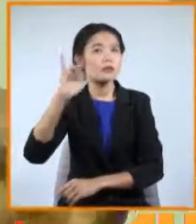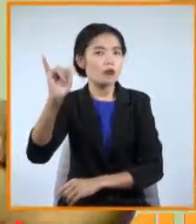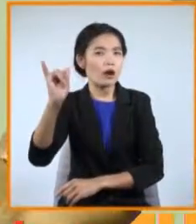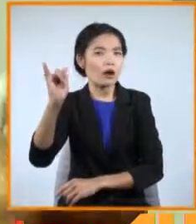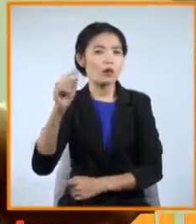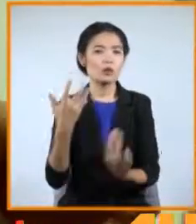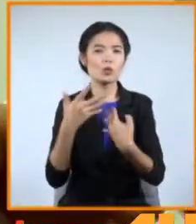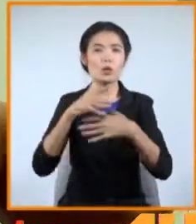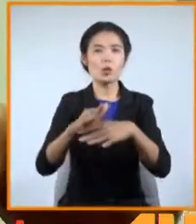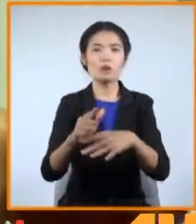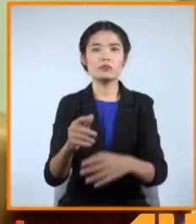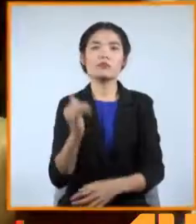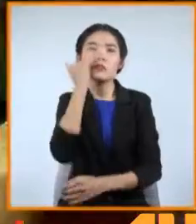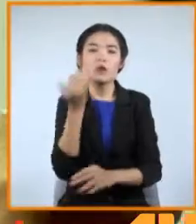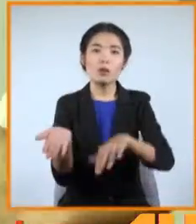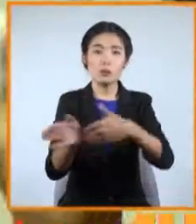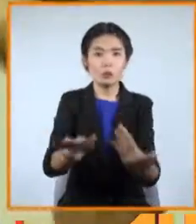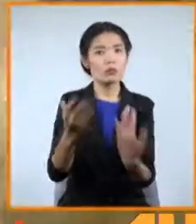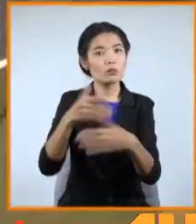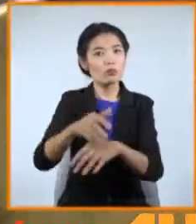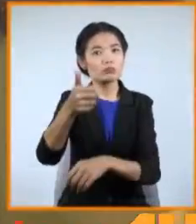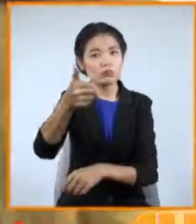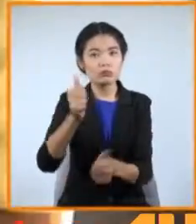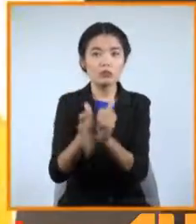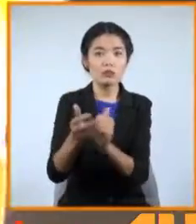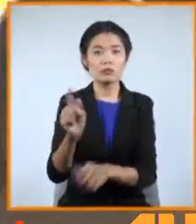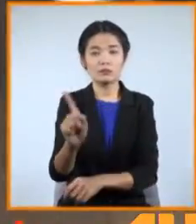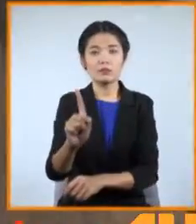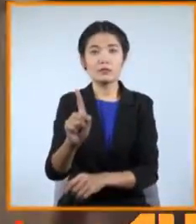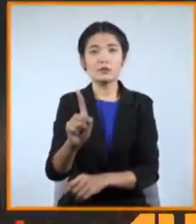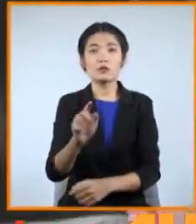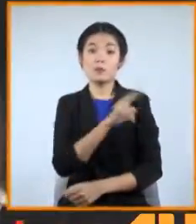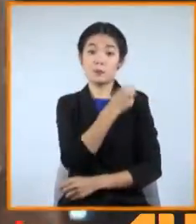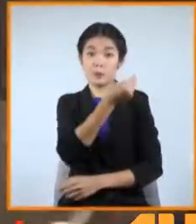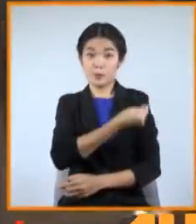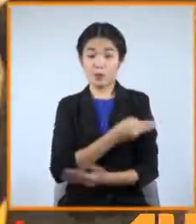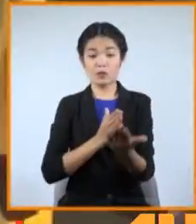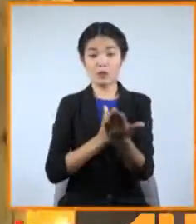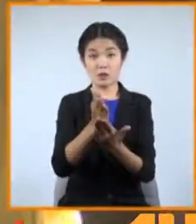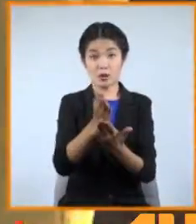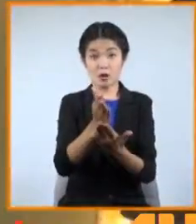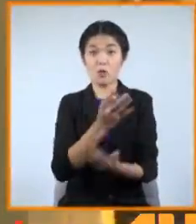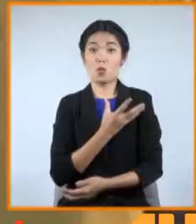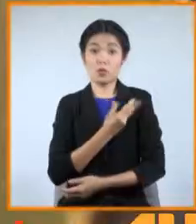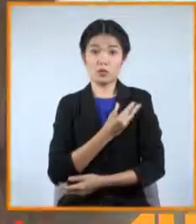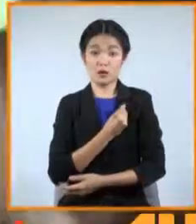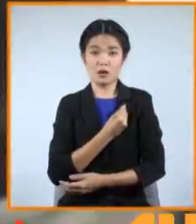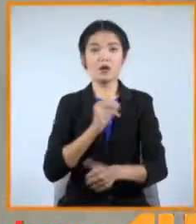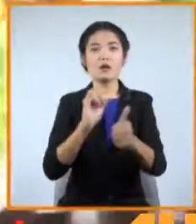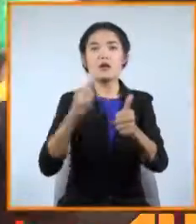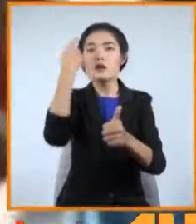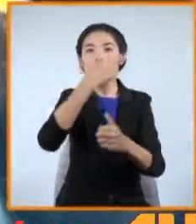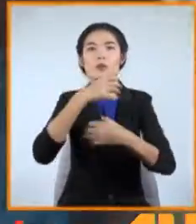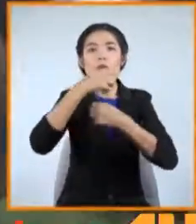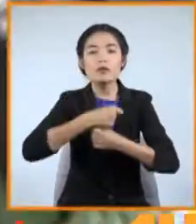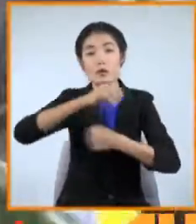ทันร่วมงานศพของคุณยายสุบินหรือไม่ค่ะ ส่วนทางด้านแพทย์อายุรศาสตร์หัวใจสถาบันโรคทรวงอกแนะนำให้ผู้สูงอายุโดยเฉพ